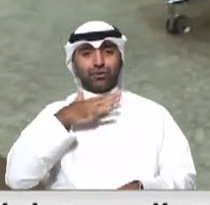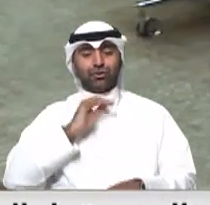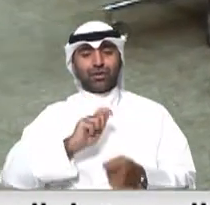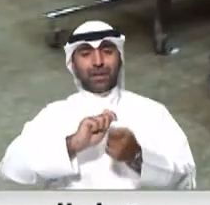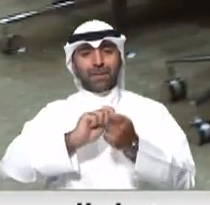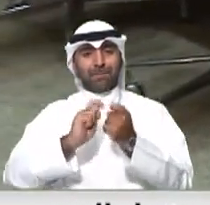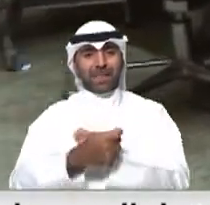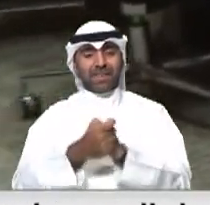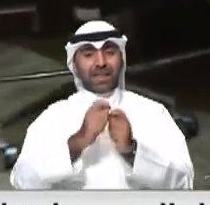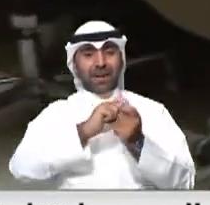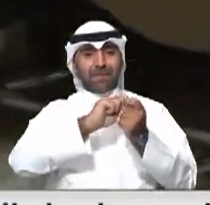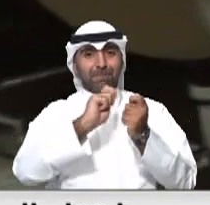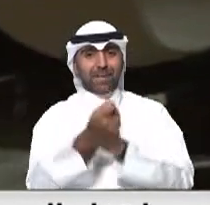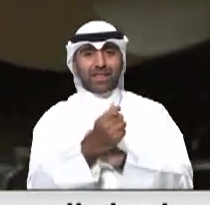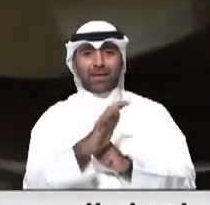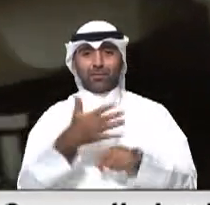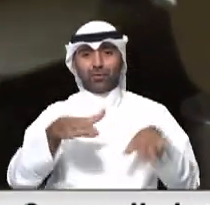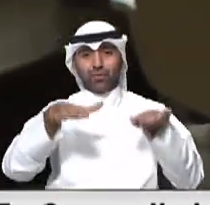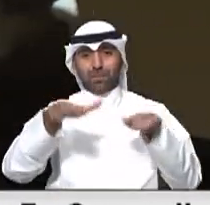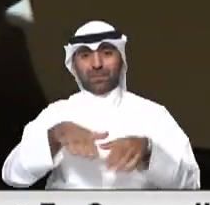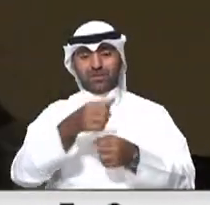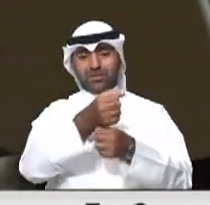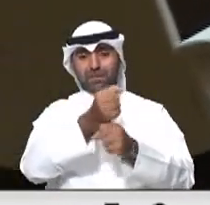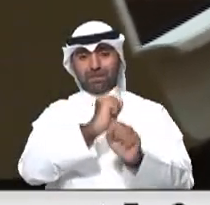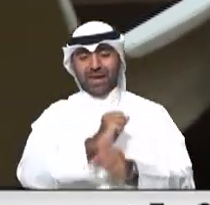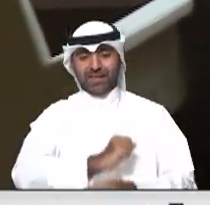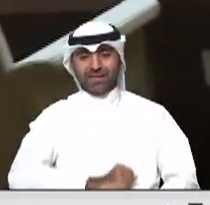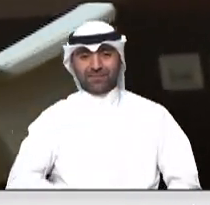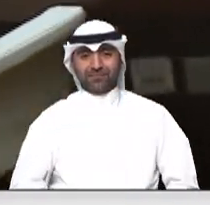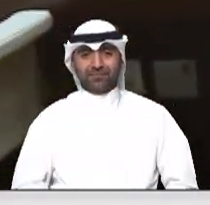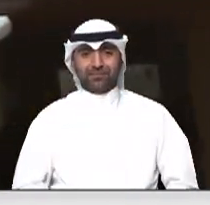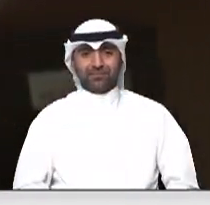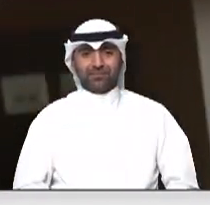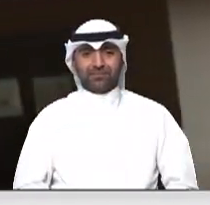صديقة للبيئة. رائد الشمري لتلفزيون دولة الكويت.